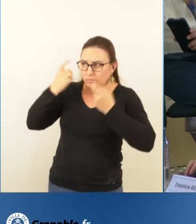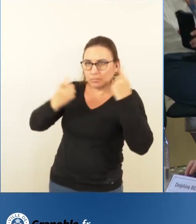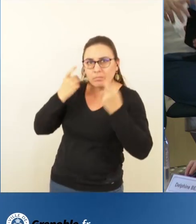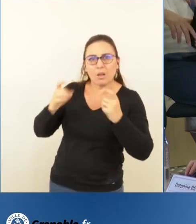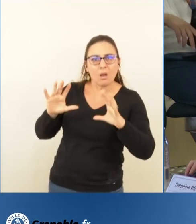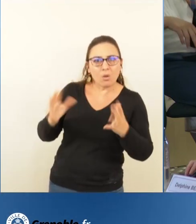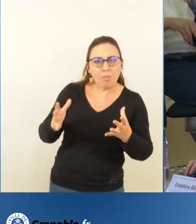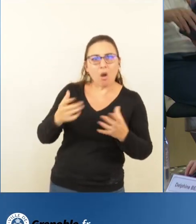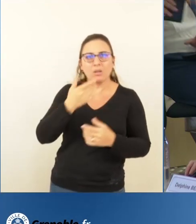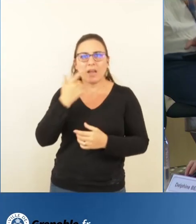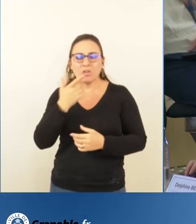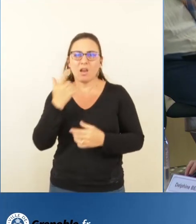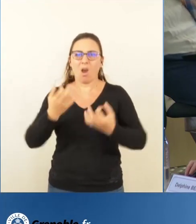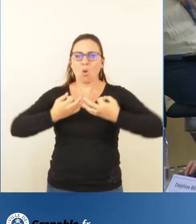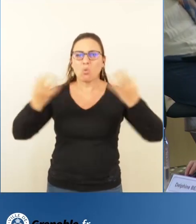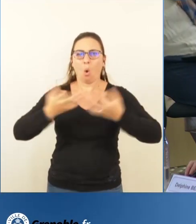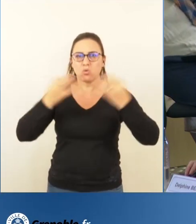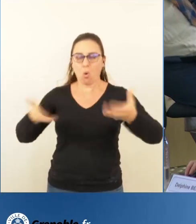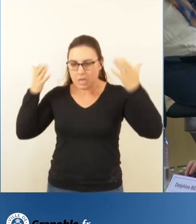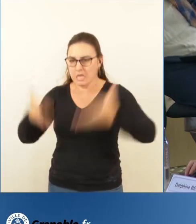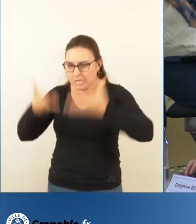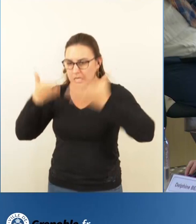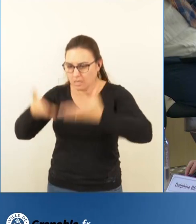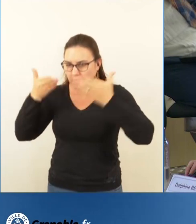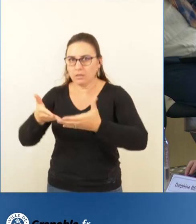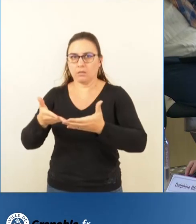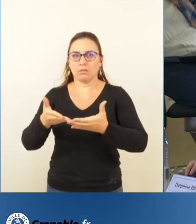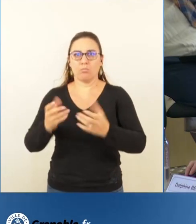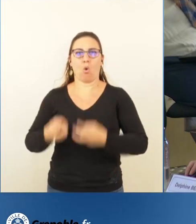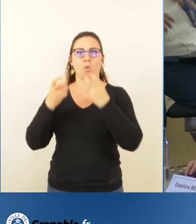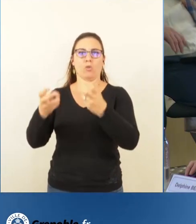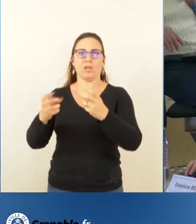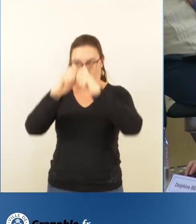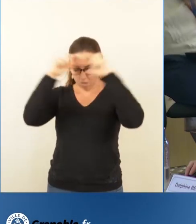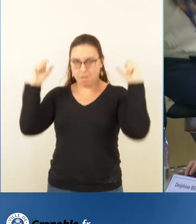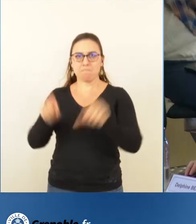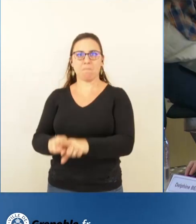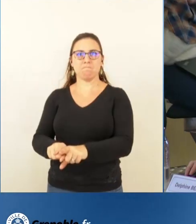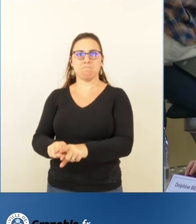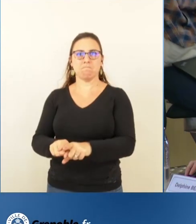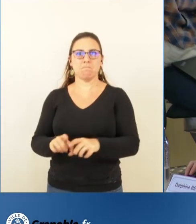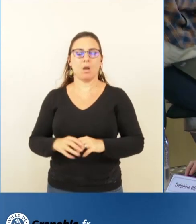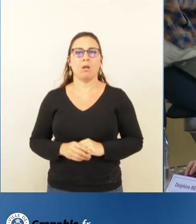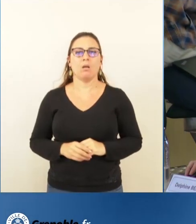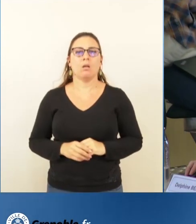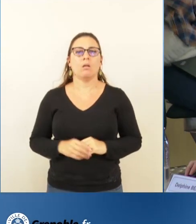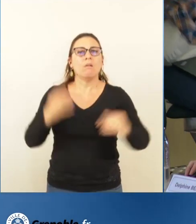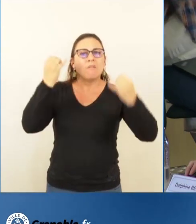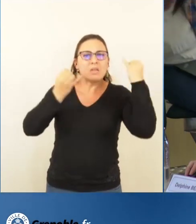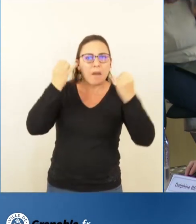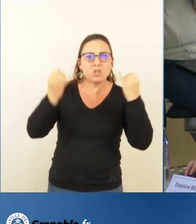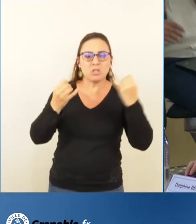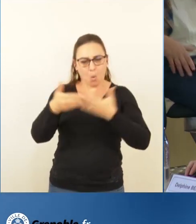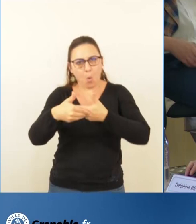matraquage de la catégorie de grenoblois cibler par cette augmentation si je poursuis la si je poursuis